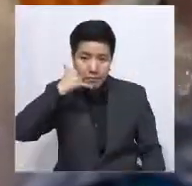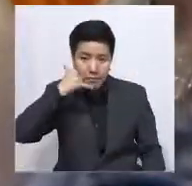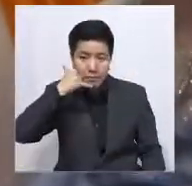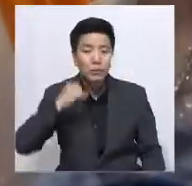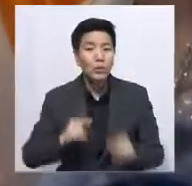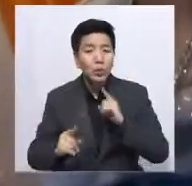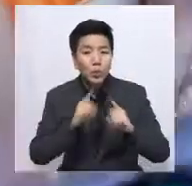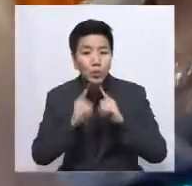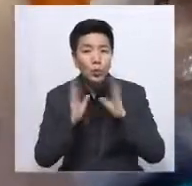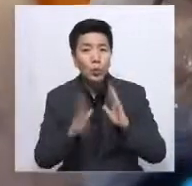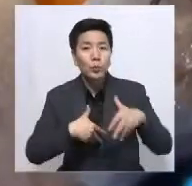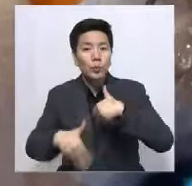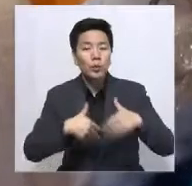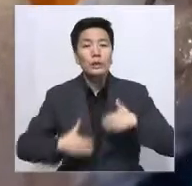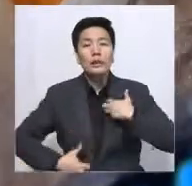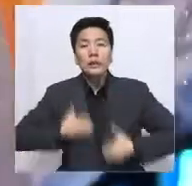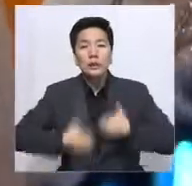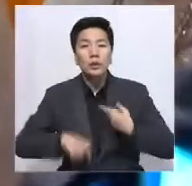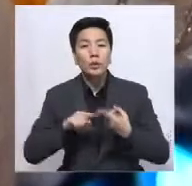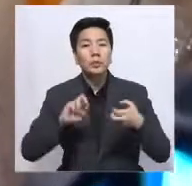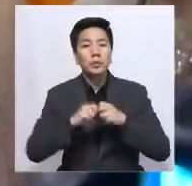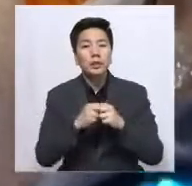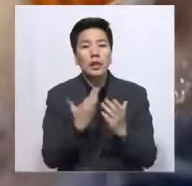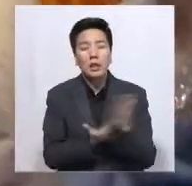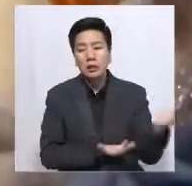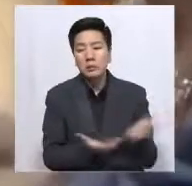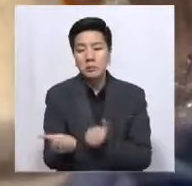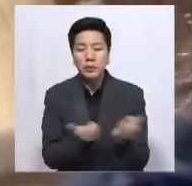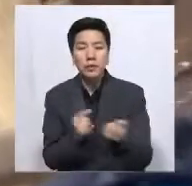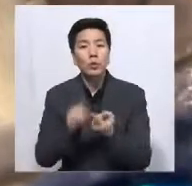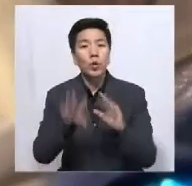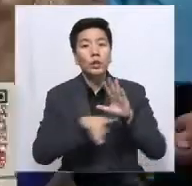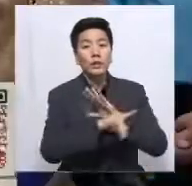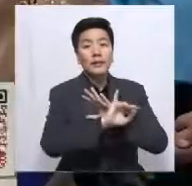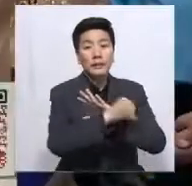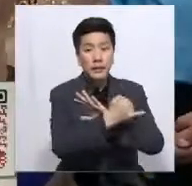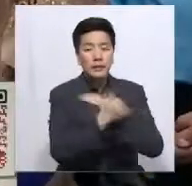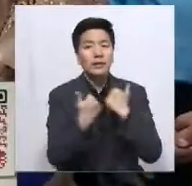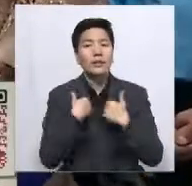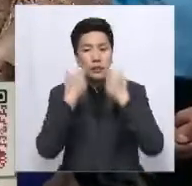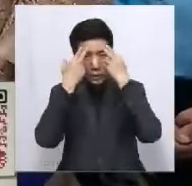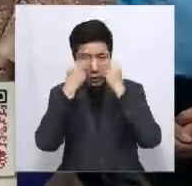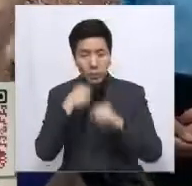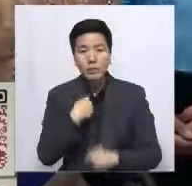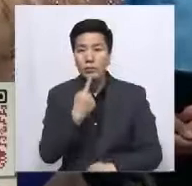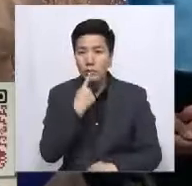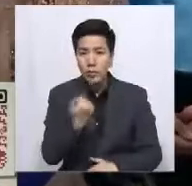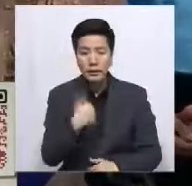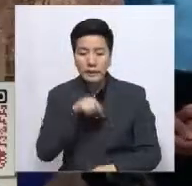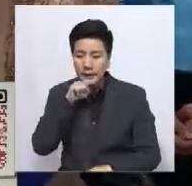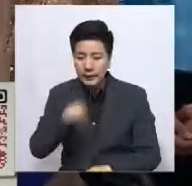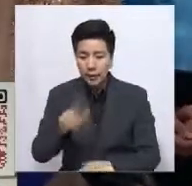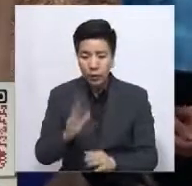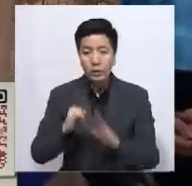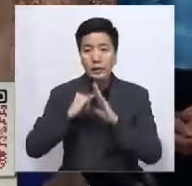ยกับประชาชนที่ได้รับความเดือดร้อนจากปัญหาหนี้สินนอกระบบจากจังหวัดจันทบุรีซึ่งนายกรัฐมนตรีกล่าวว่าได้สั่งการ